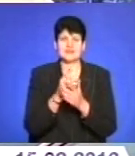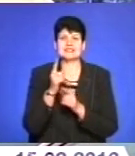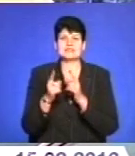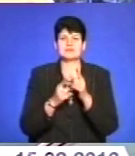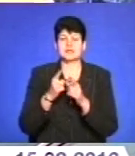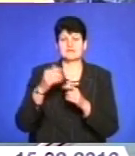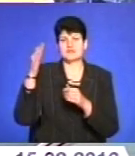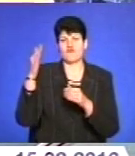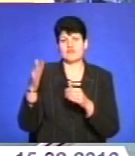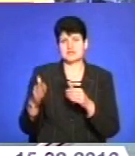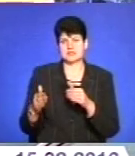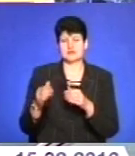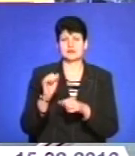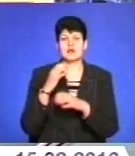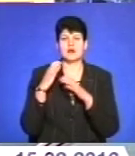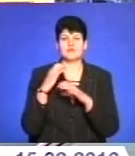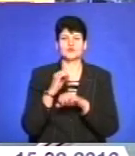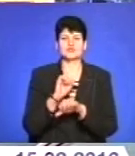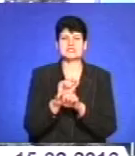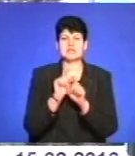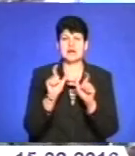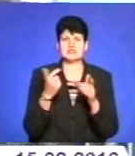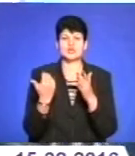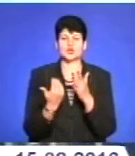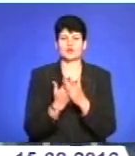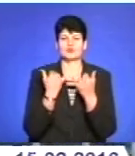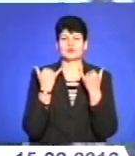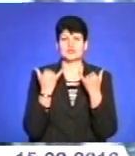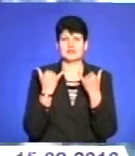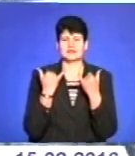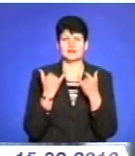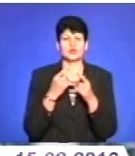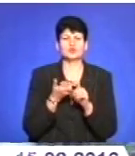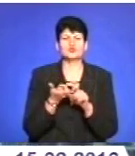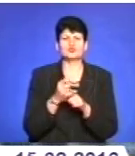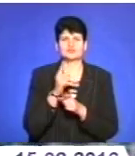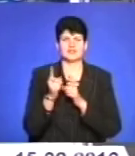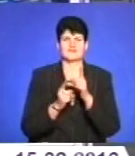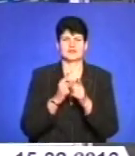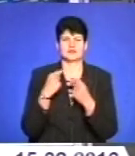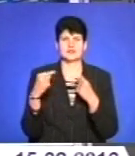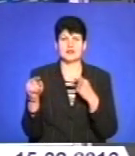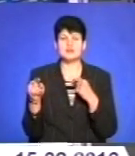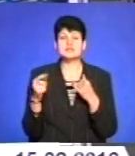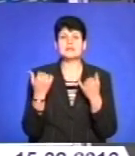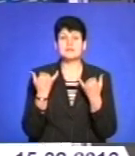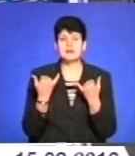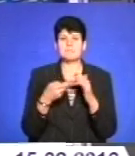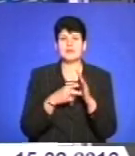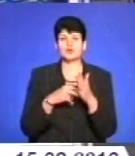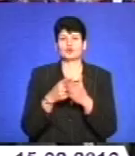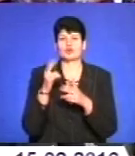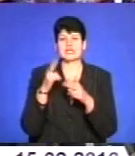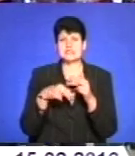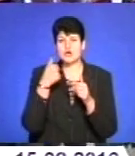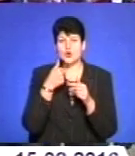фасад автостанції. Новий дизайн за сучасними зразками суттєво відрізняється від попередньої конструкції. Планують до кінця року упорядкувати